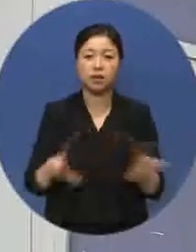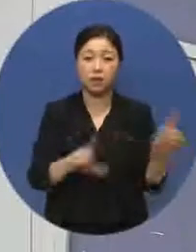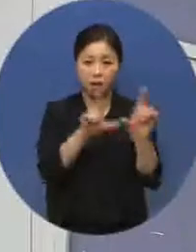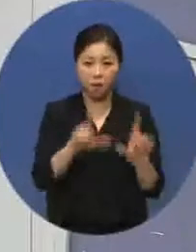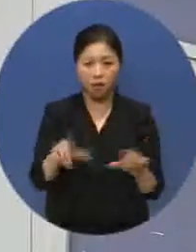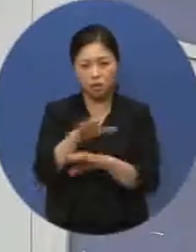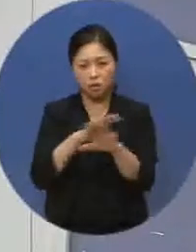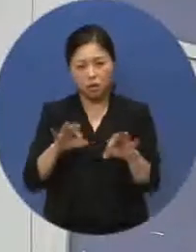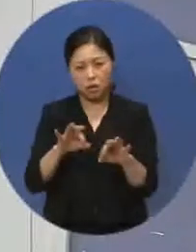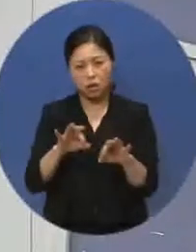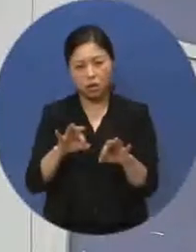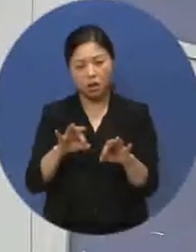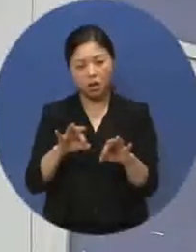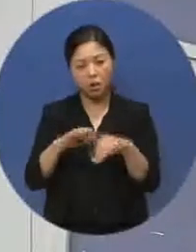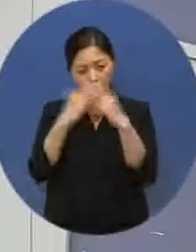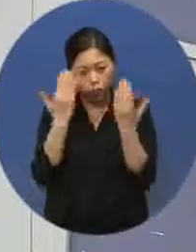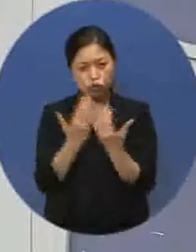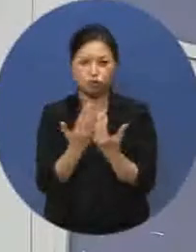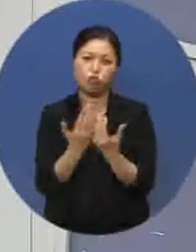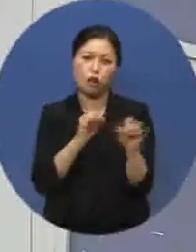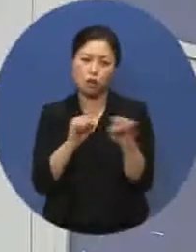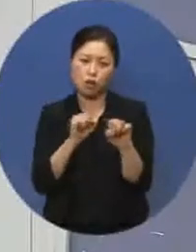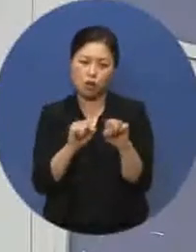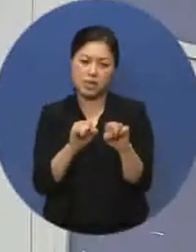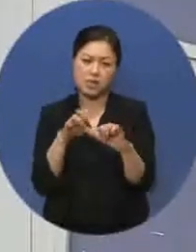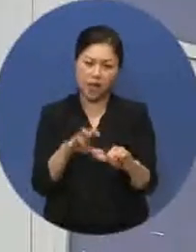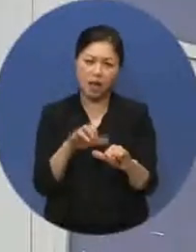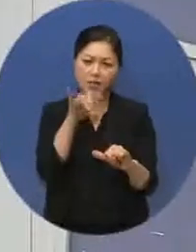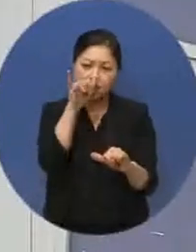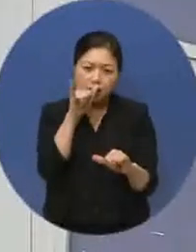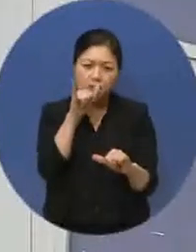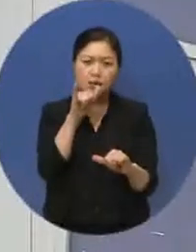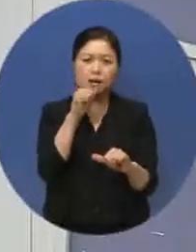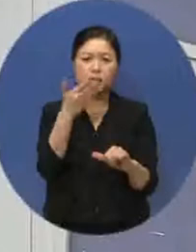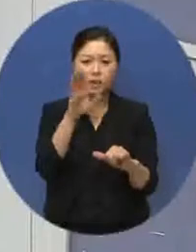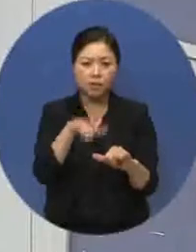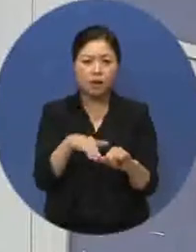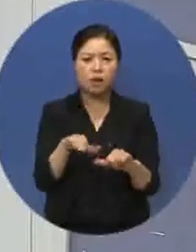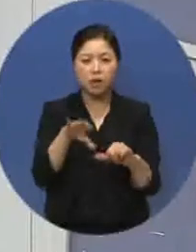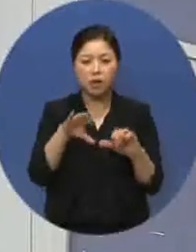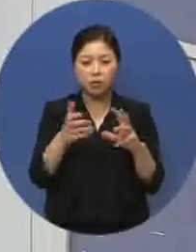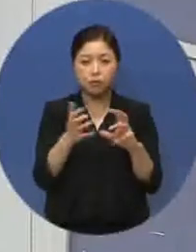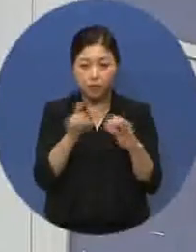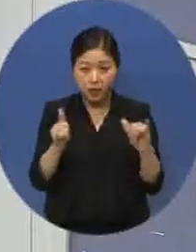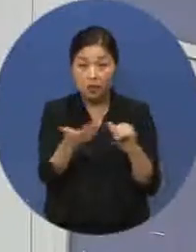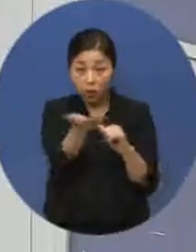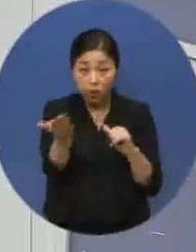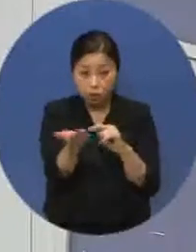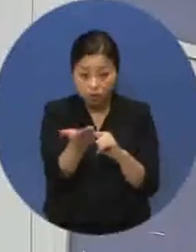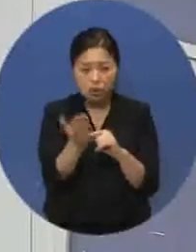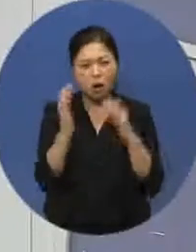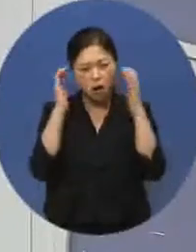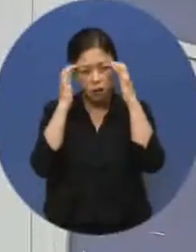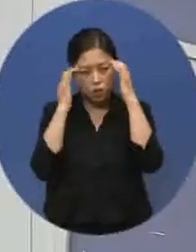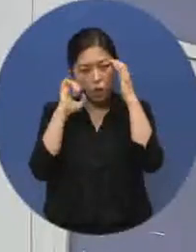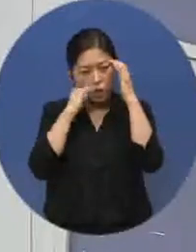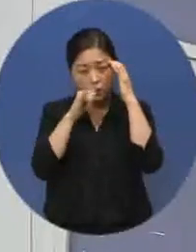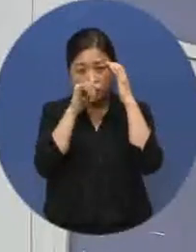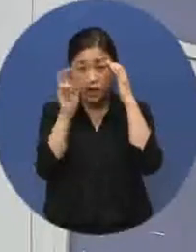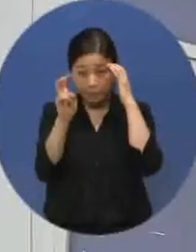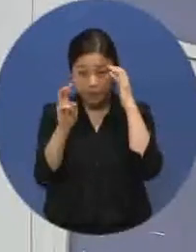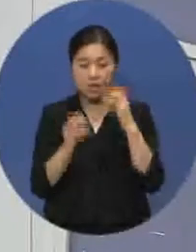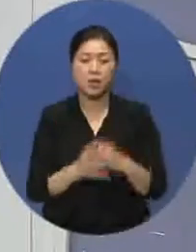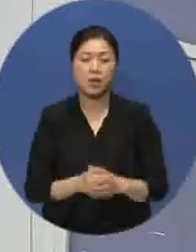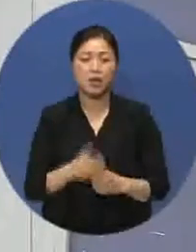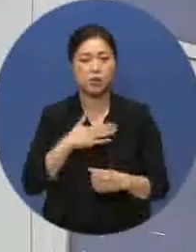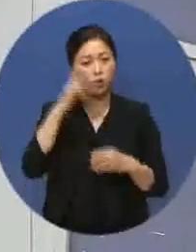경제가 모두 제한되는 이런 어려운 상황 속에서 국민 여러분들께서 많은 어려움을 겪고 있을 거라고 저도 깊이